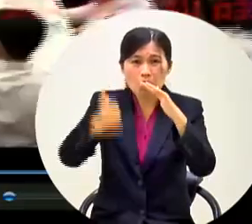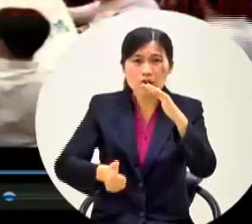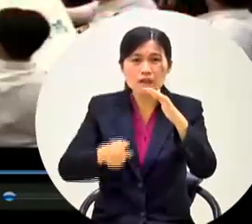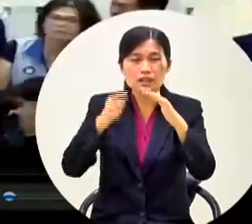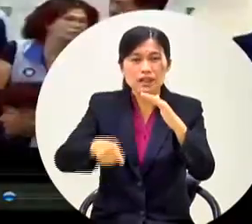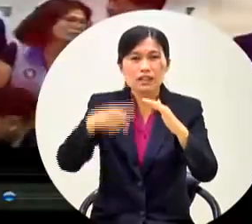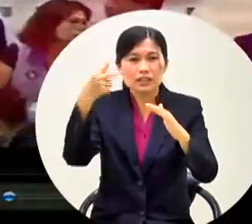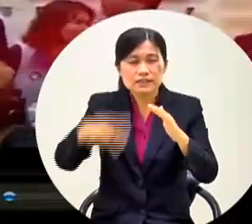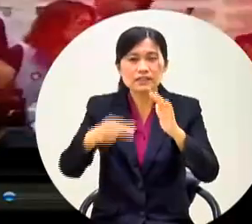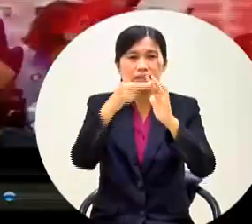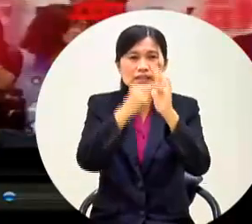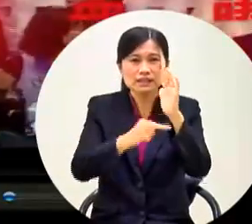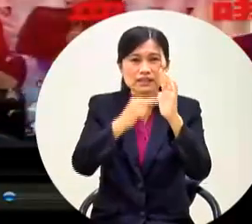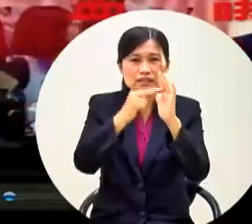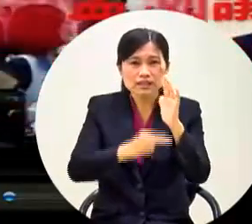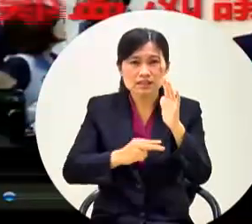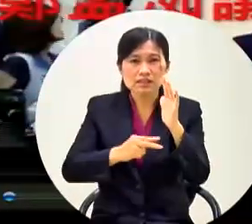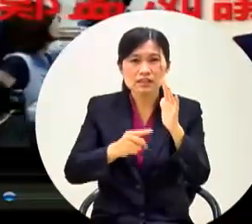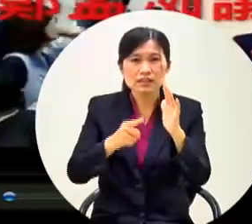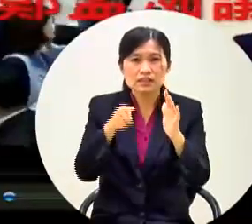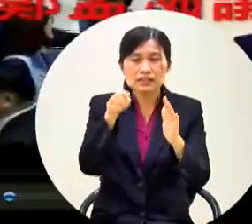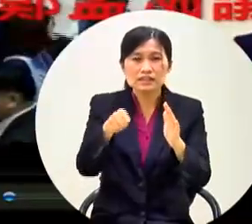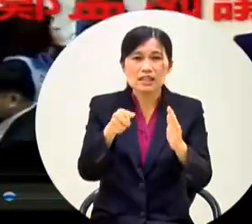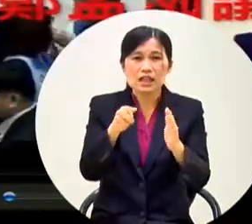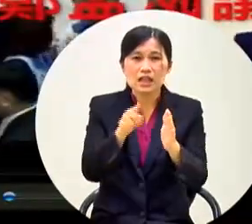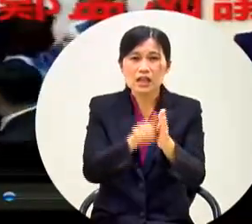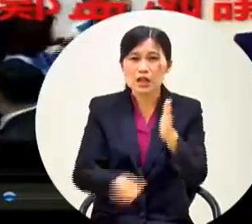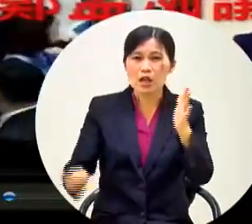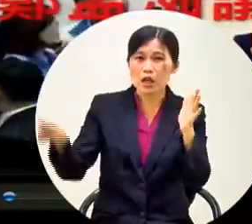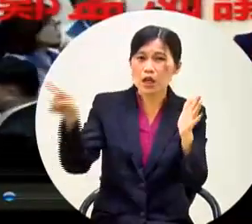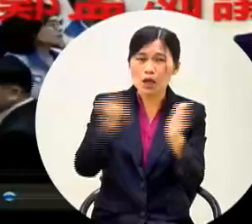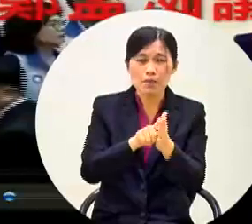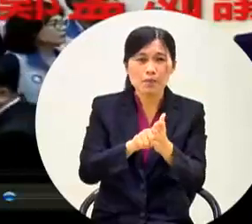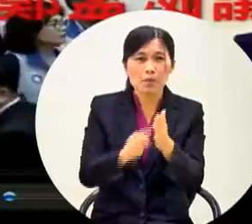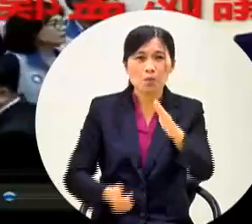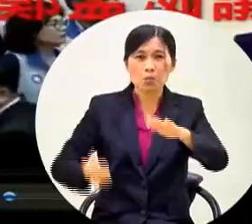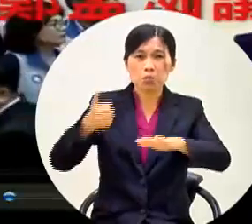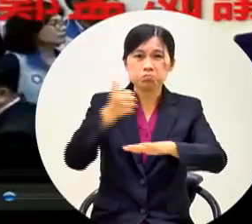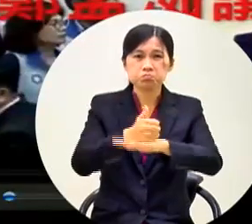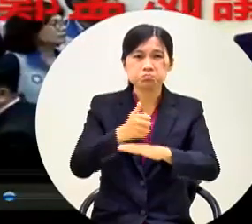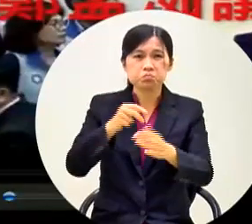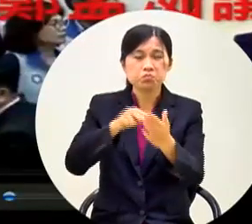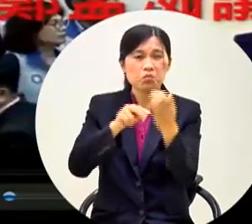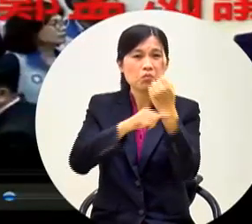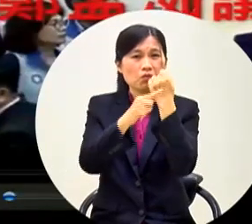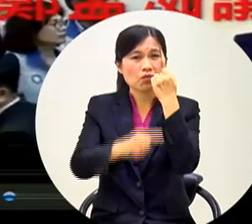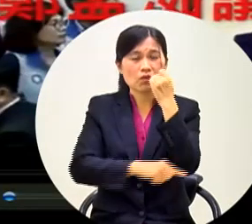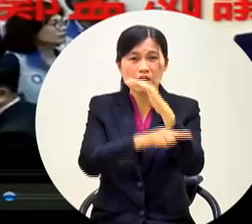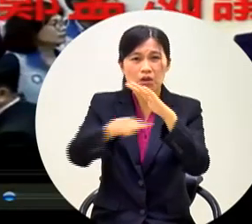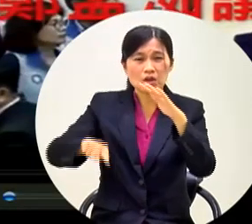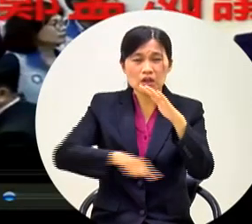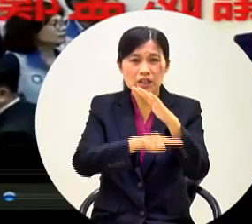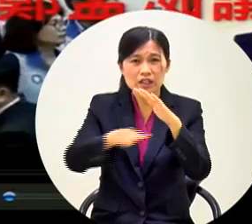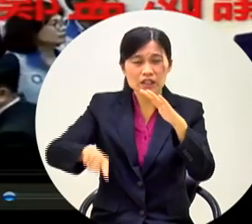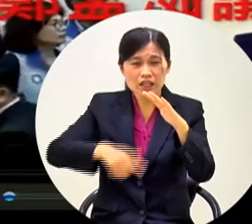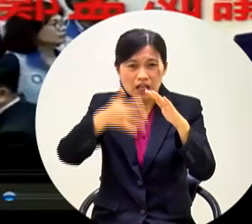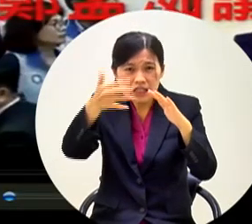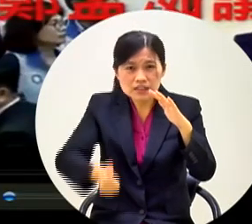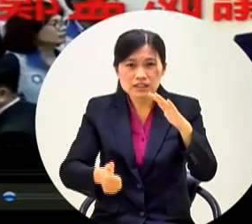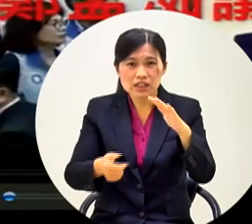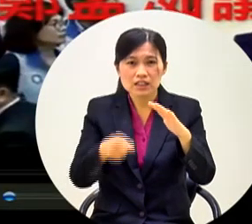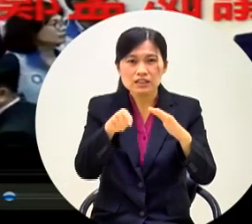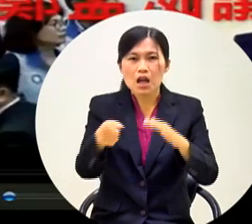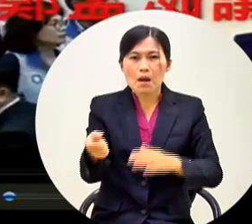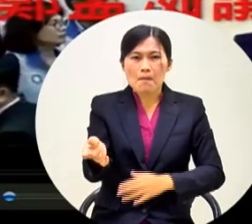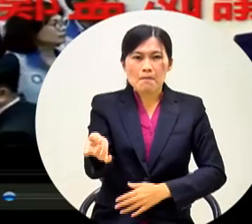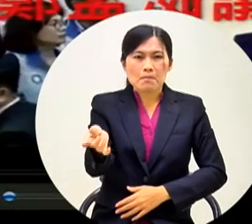生担任立法院的议长、立法院长，他不曾动用警察权。